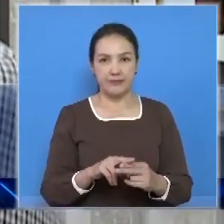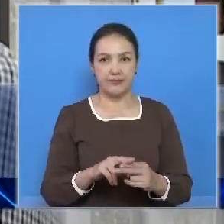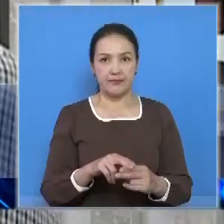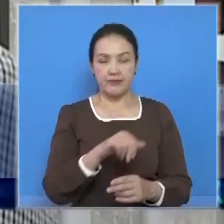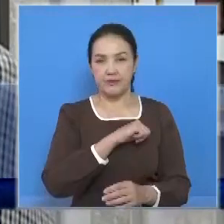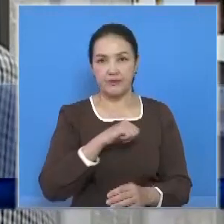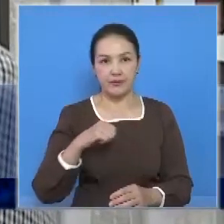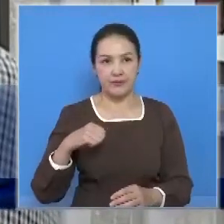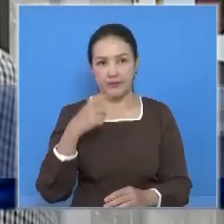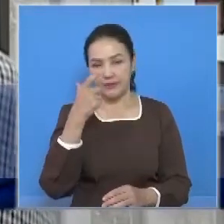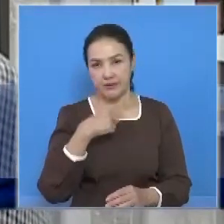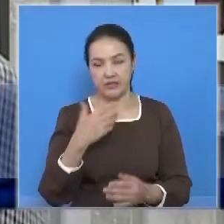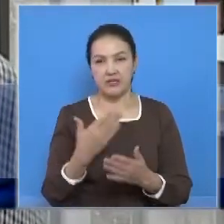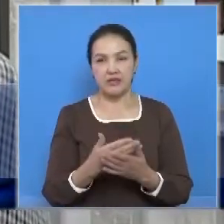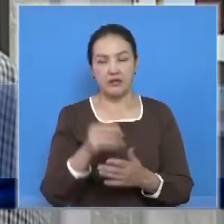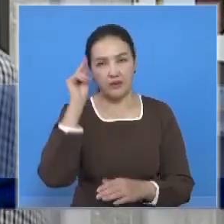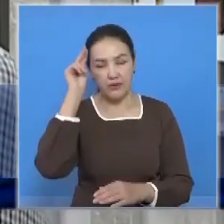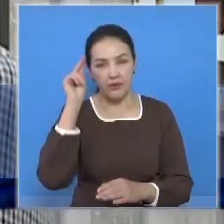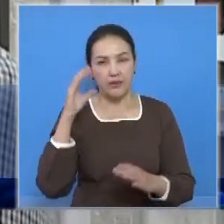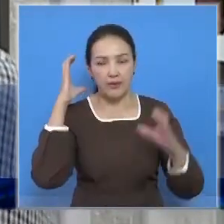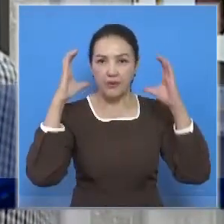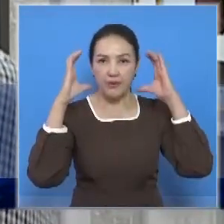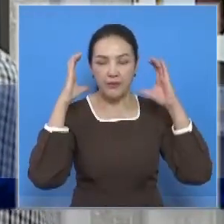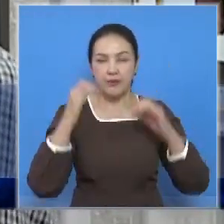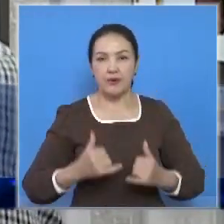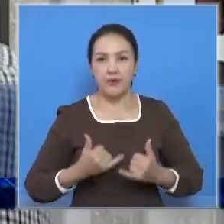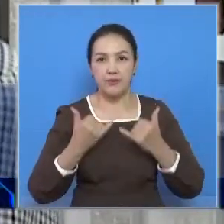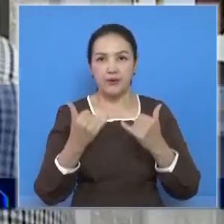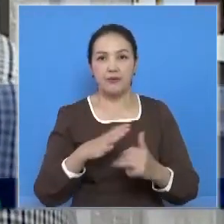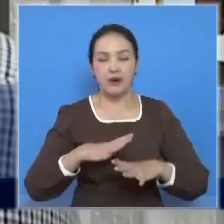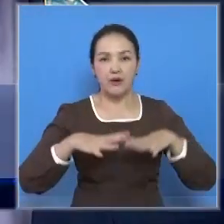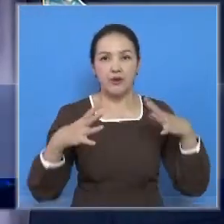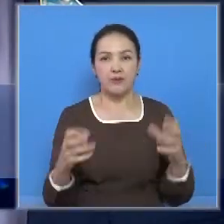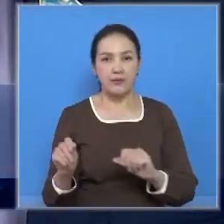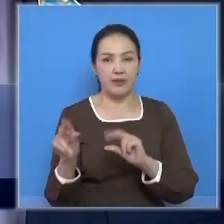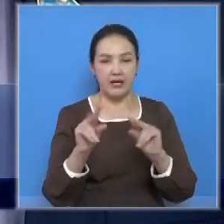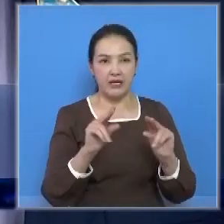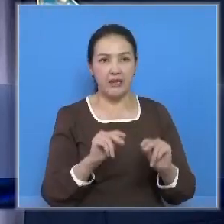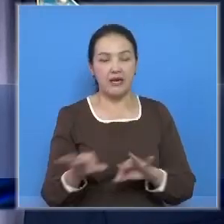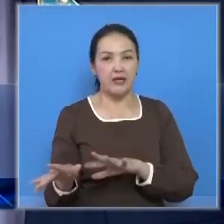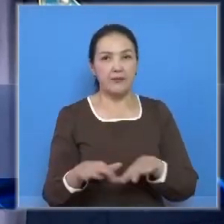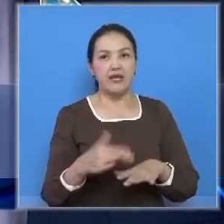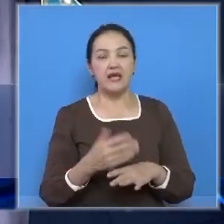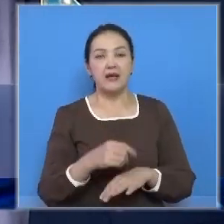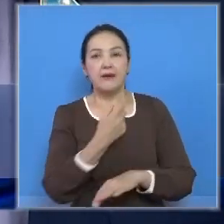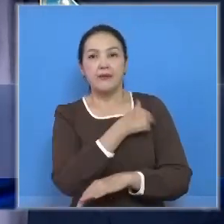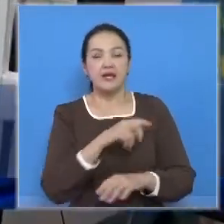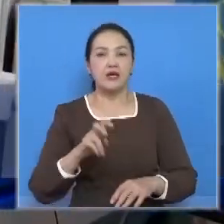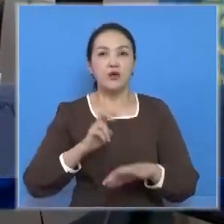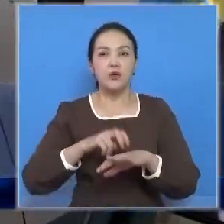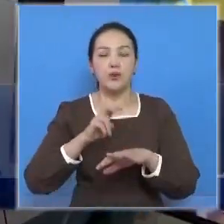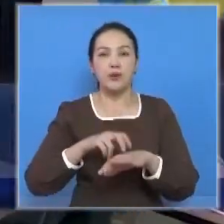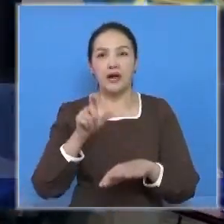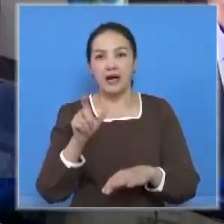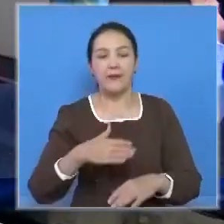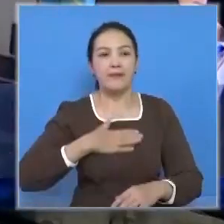өз елімде, өз оқыған жерімде мынандай құрметке бөлену мен үшін үлкен бақыт. Шара соңында медицина ғылымдарының докторы оқу